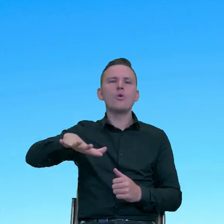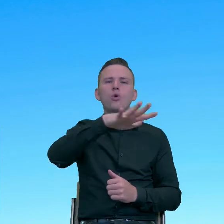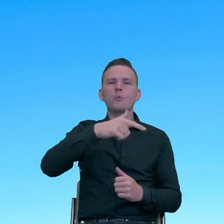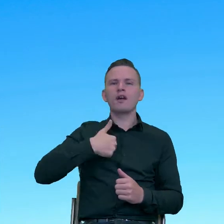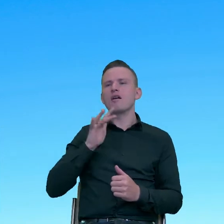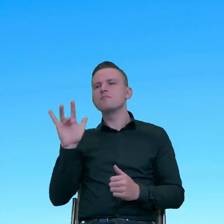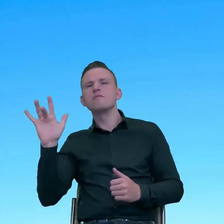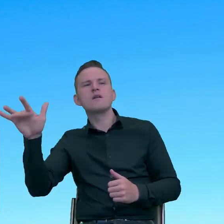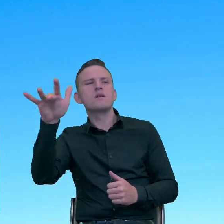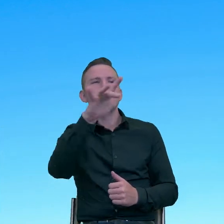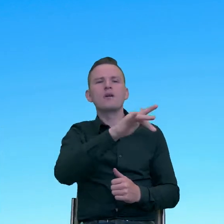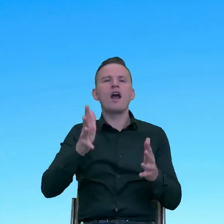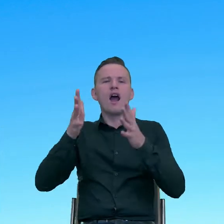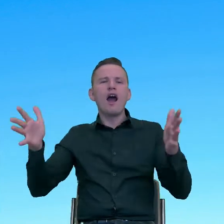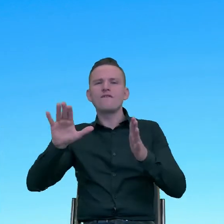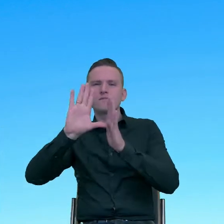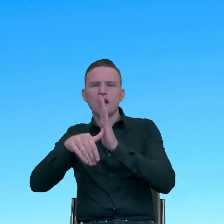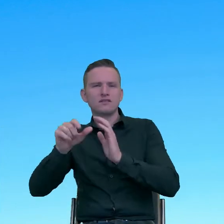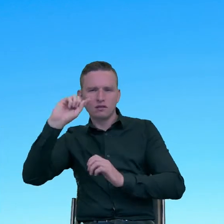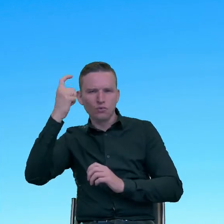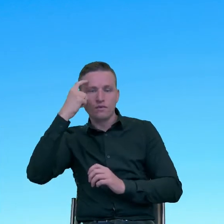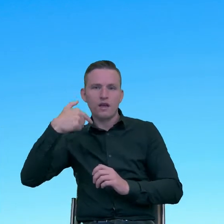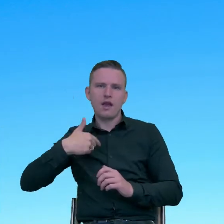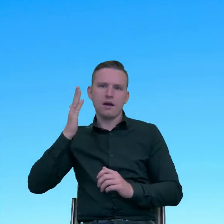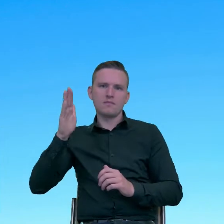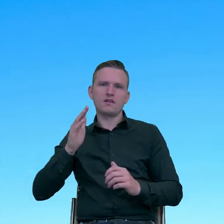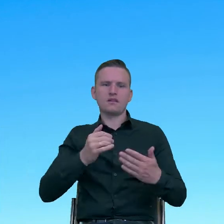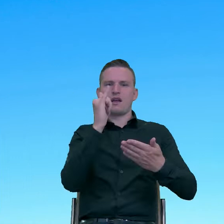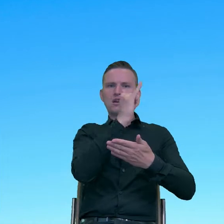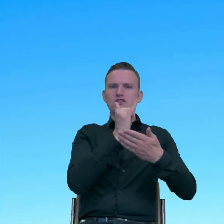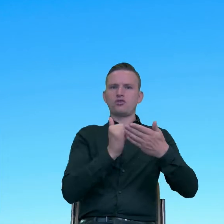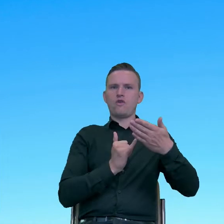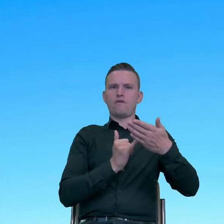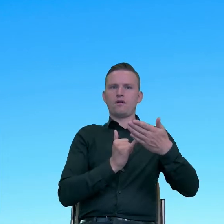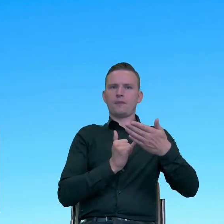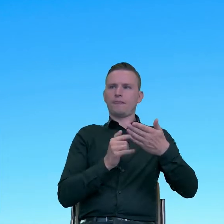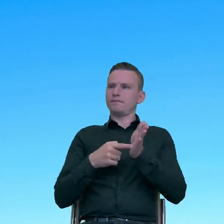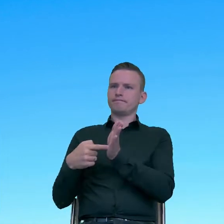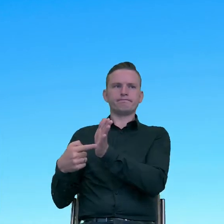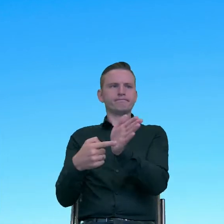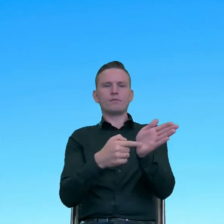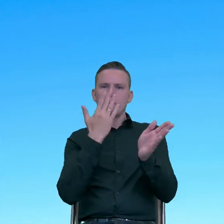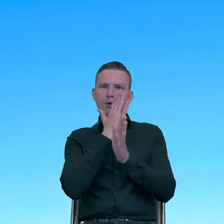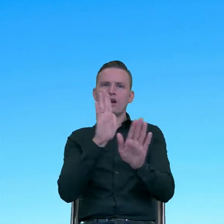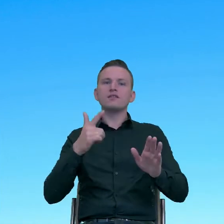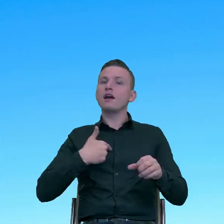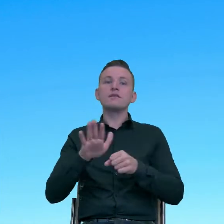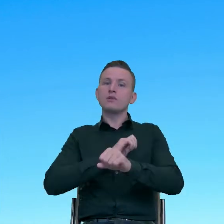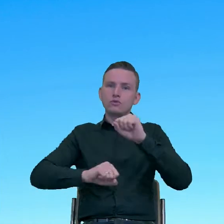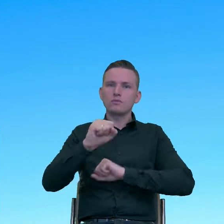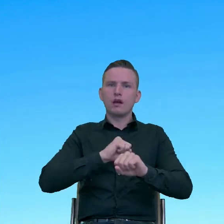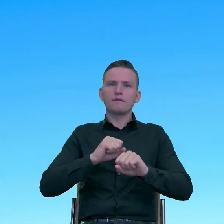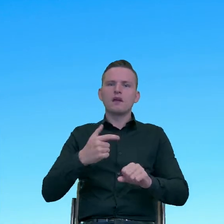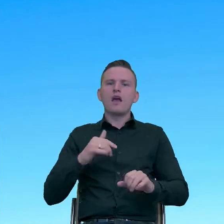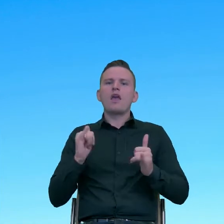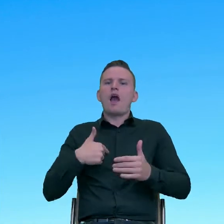ulicach największych europejskich miast, codziennie gdzie indziej, po to, żeby nakręcić film, pokazać, w jaki sposób radzi sobie osoba z niepełnosprawnością, w jaki sposób